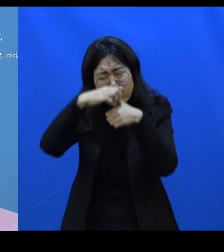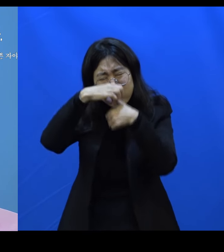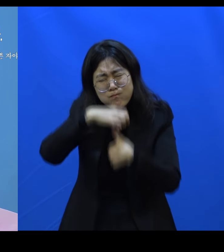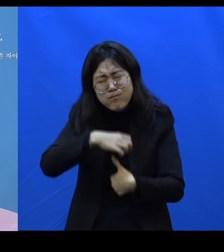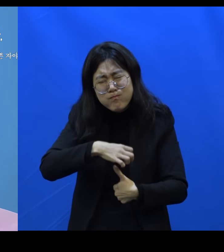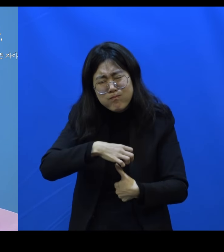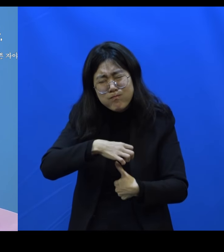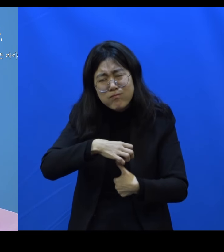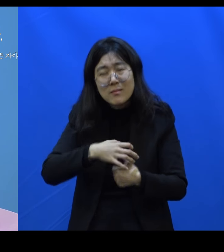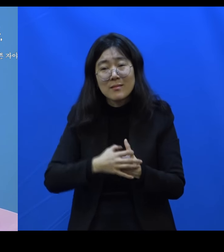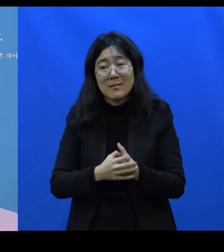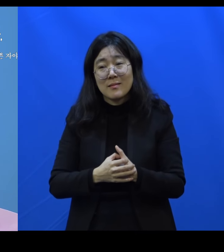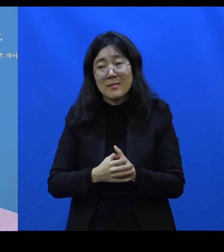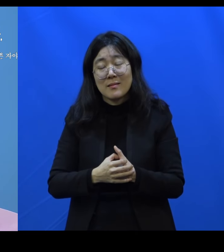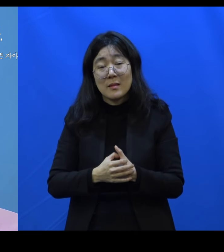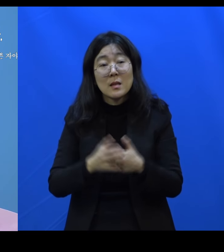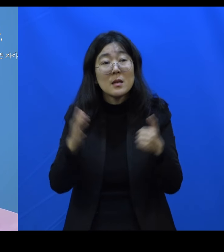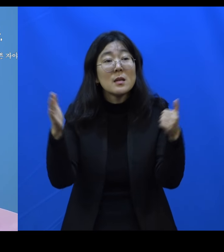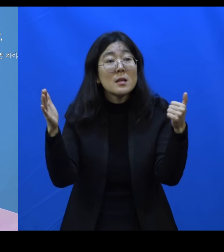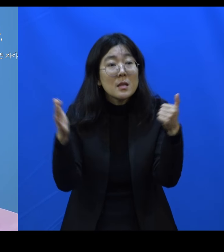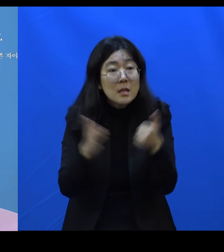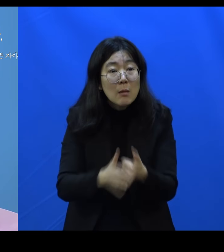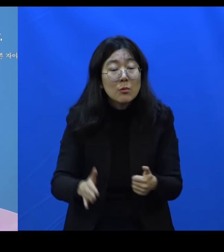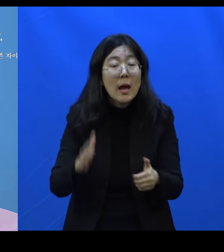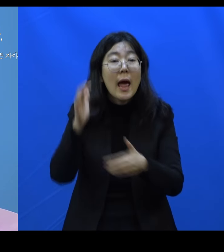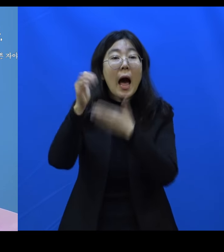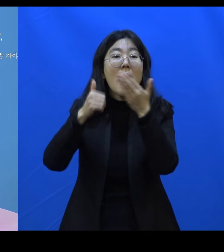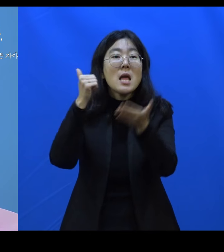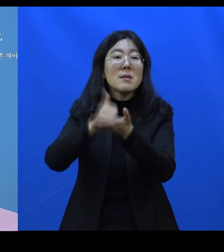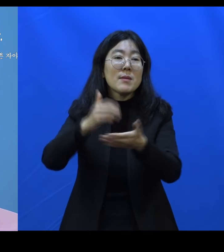그래서 하나님은 때가 되어서 우리를 불러내시는 거예요.